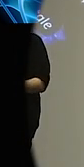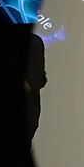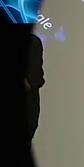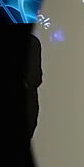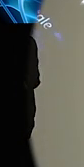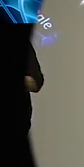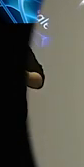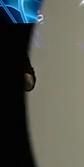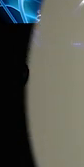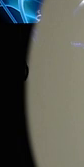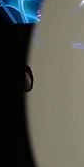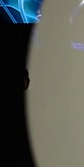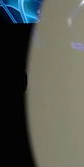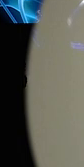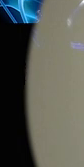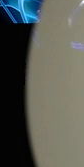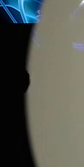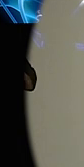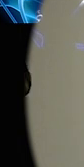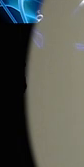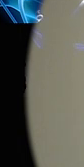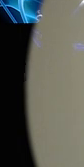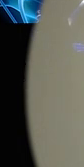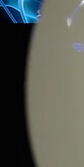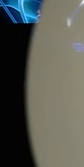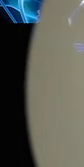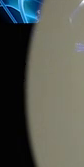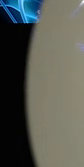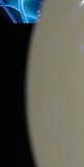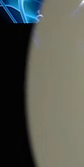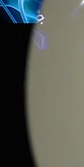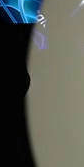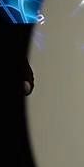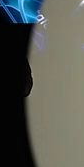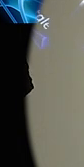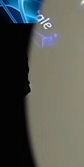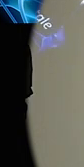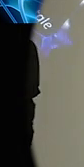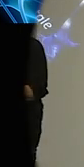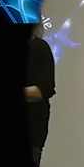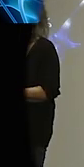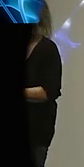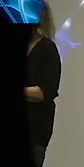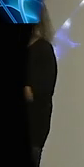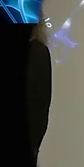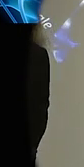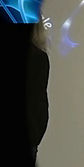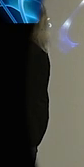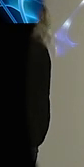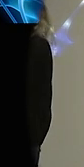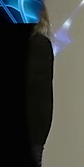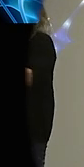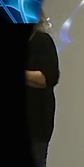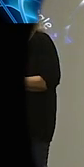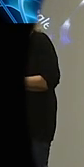Je suis moi-même à l'hôpital La Borie et je suis médiatrice là-bas. Moi, j'avais une